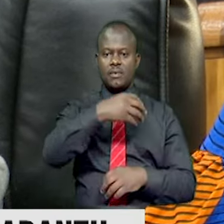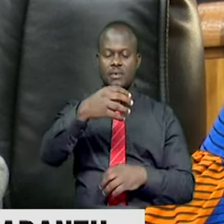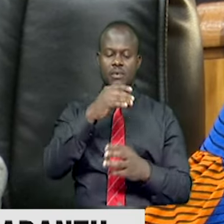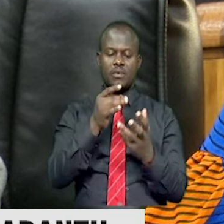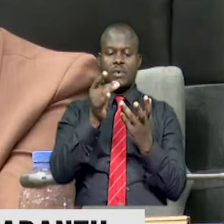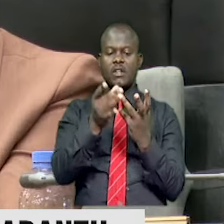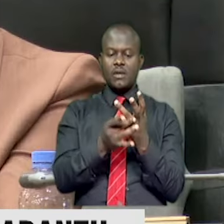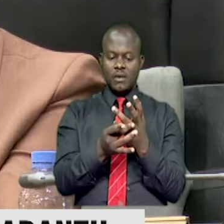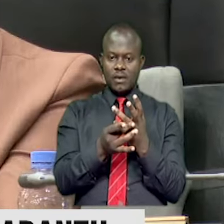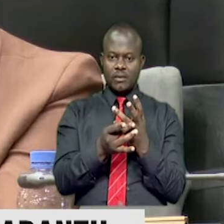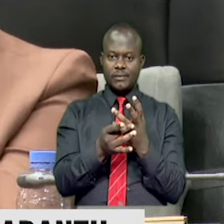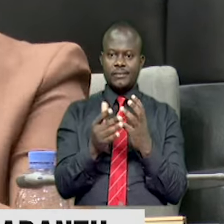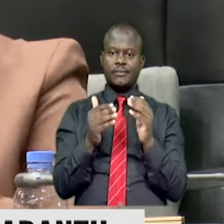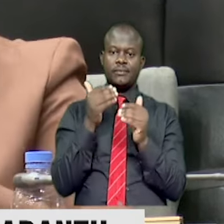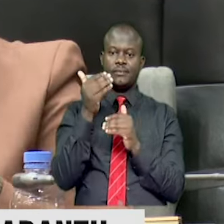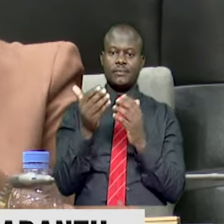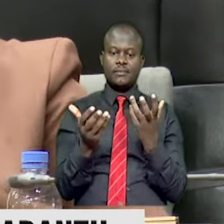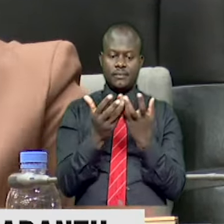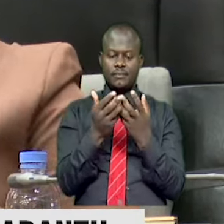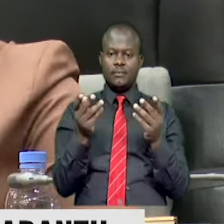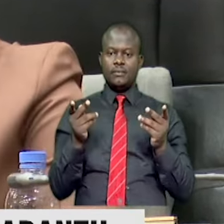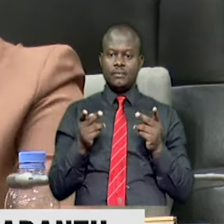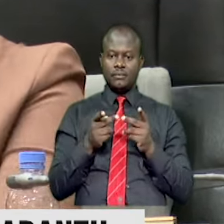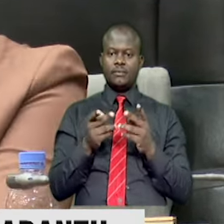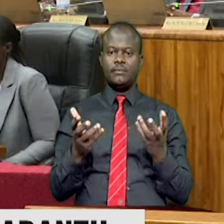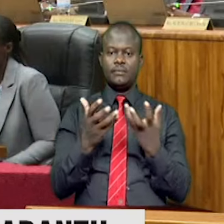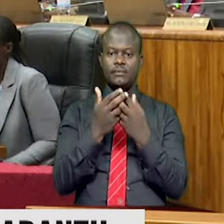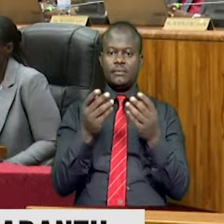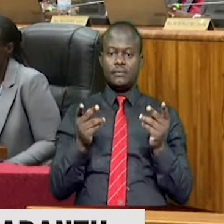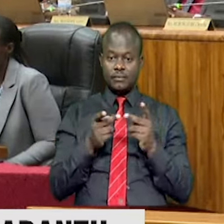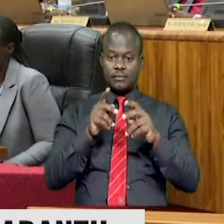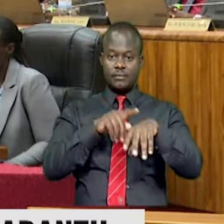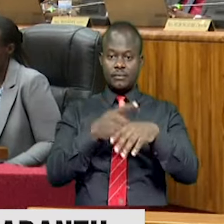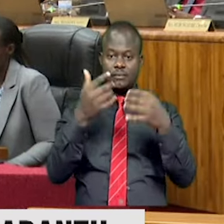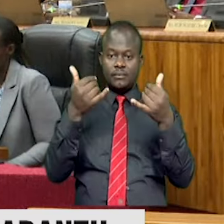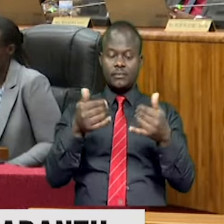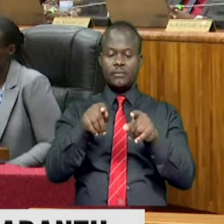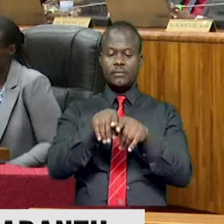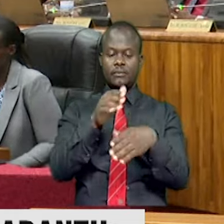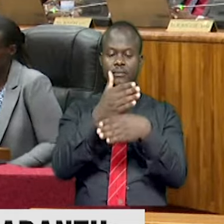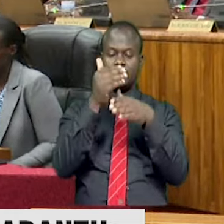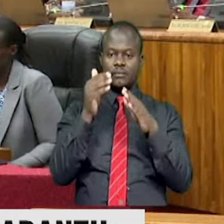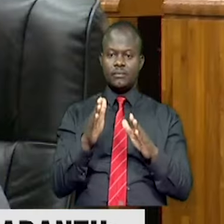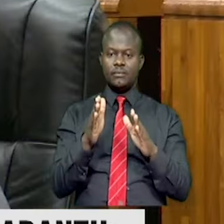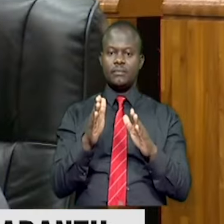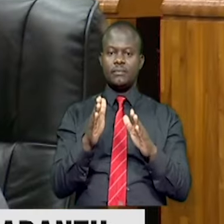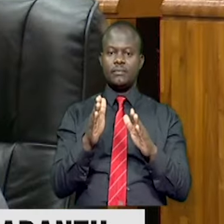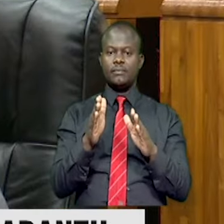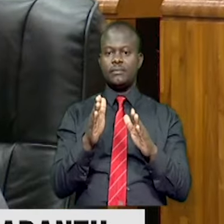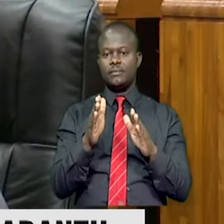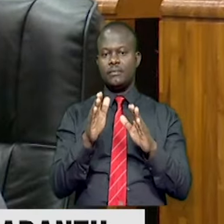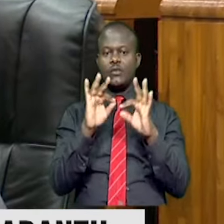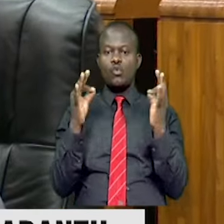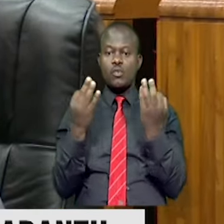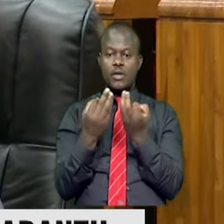w'abashakanye akajyana naho bikajyana naho ibihe bigeze nk'uko ministre wa Mije